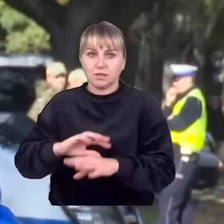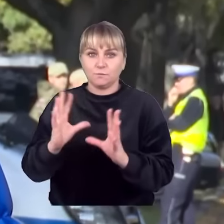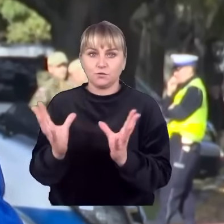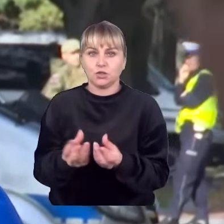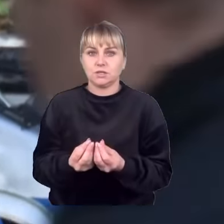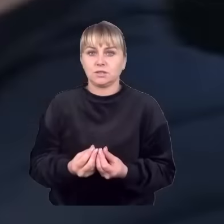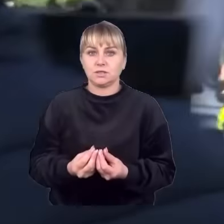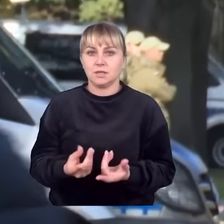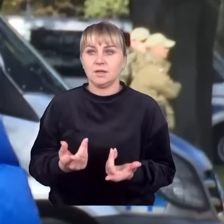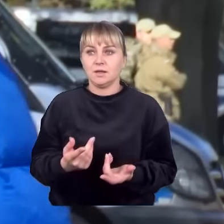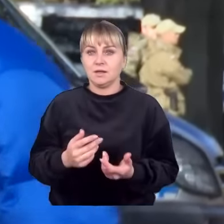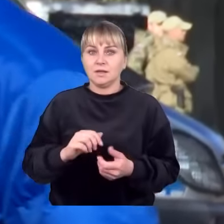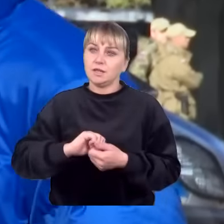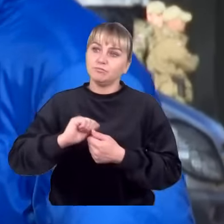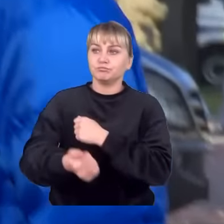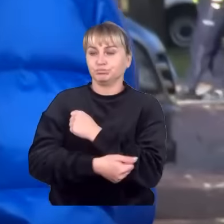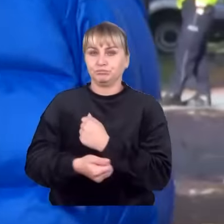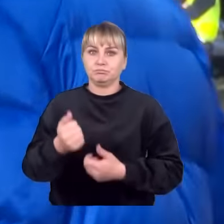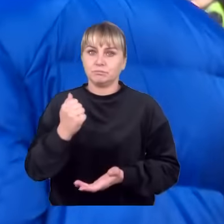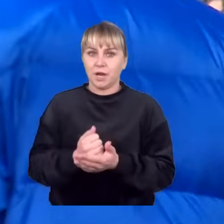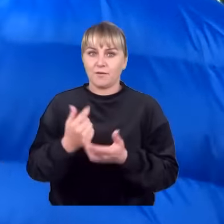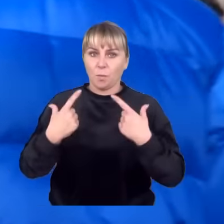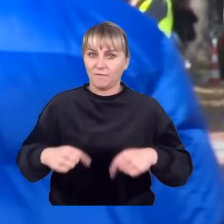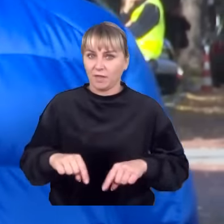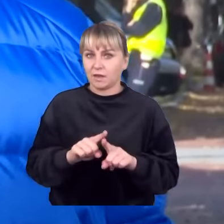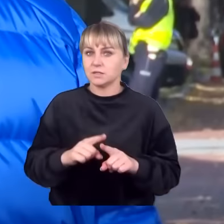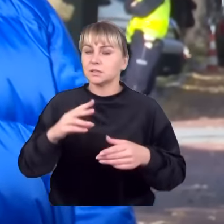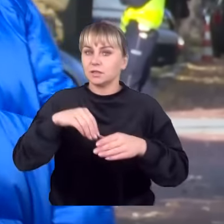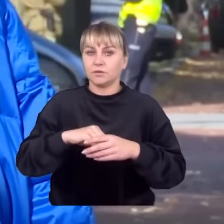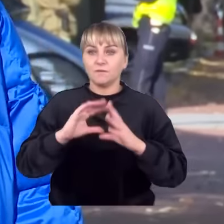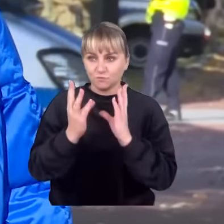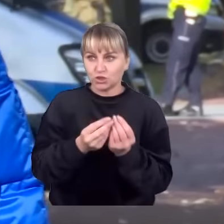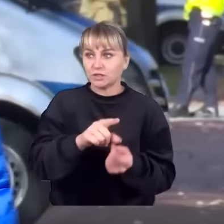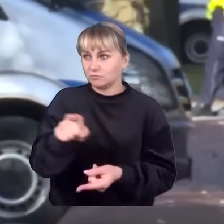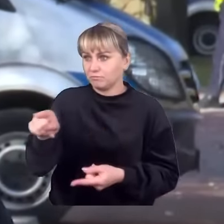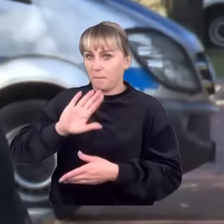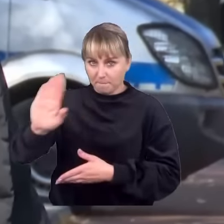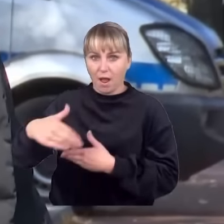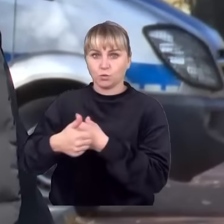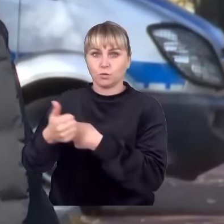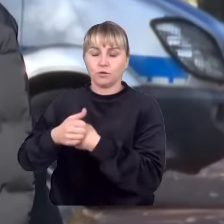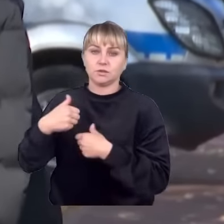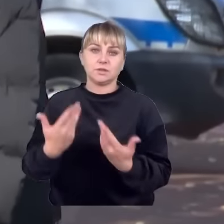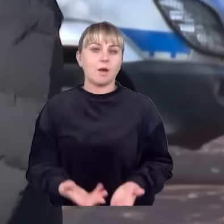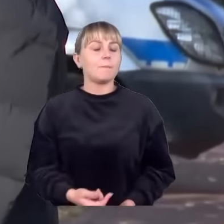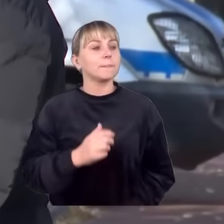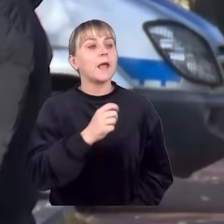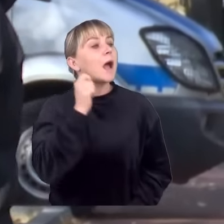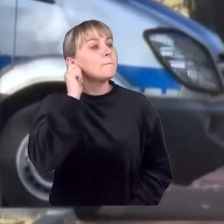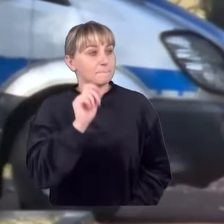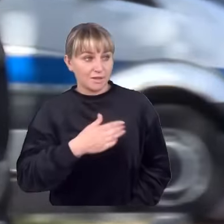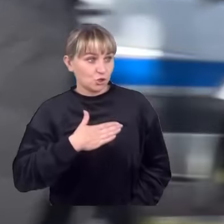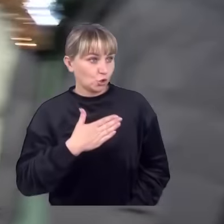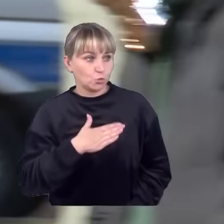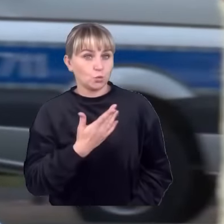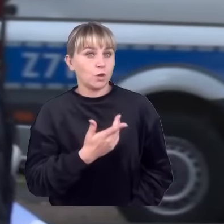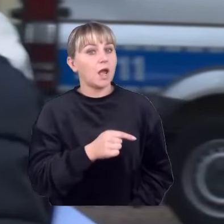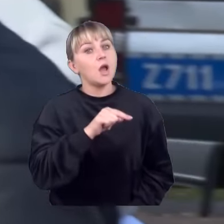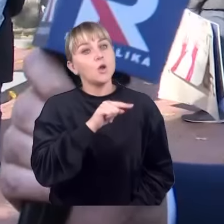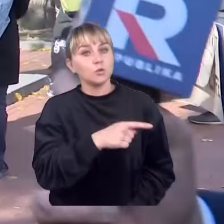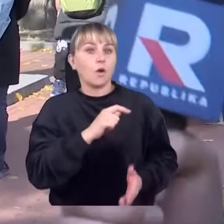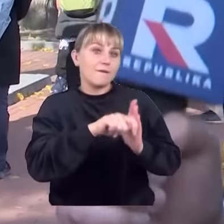Rzecznik Praw Obywatelskich. Wszystkie te instytucje dysponują takimi dowodami. A nie czuje pani, że ten film, to pani dzieło, wpisuje